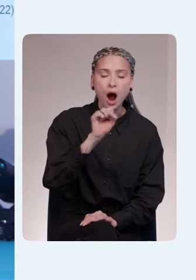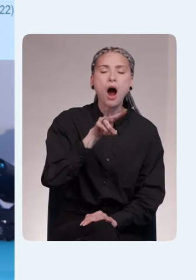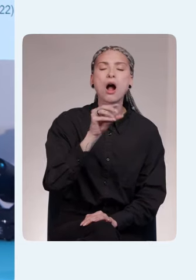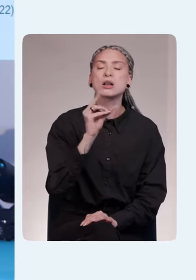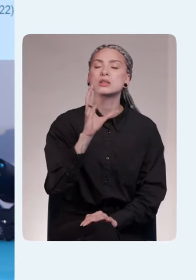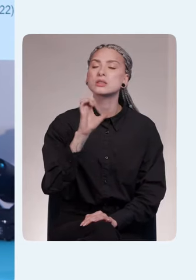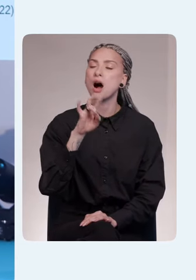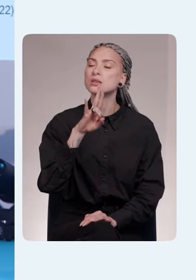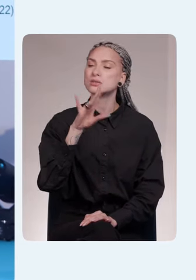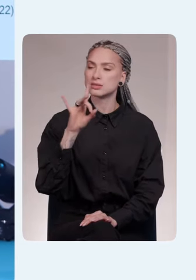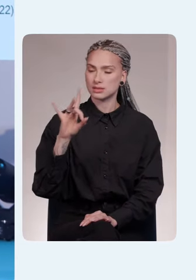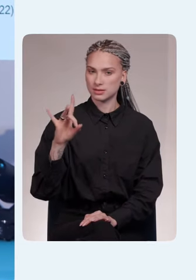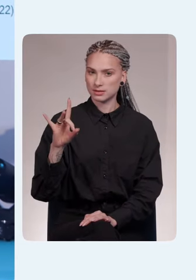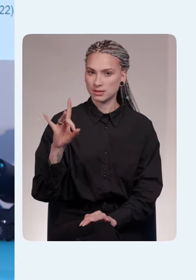Александр.